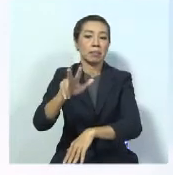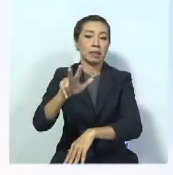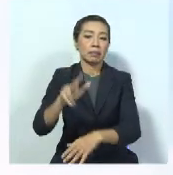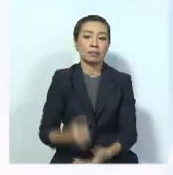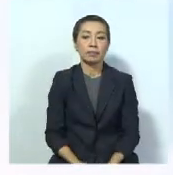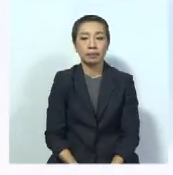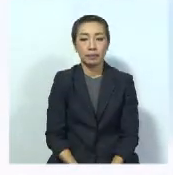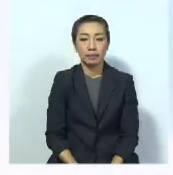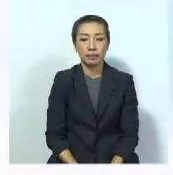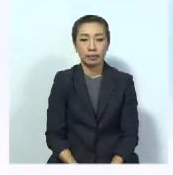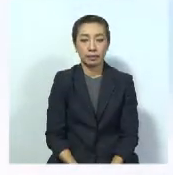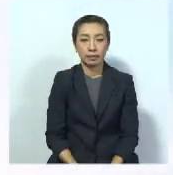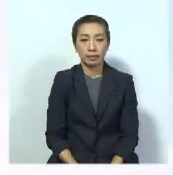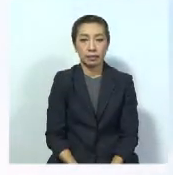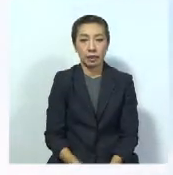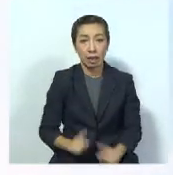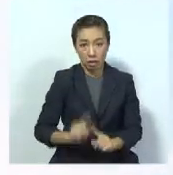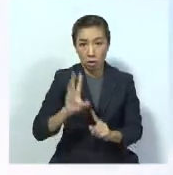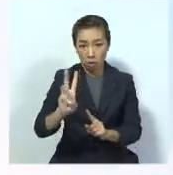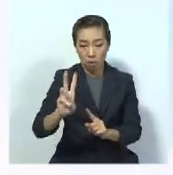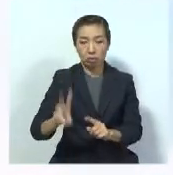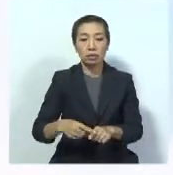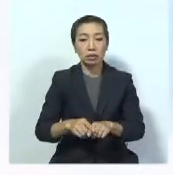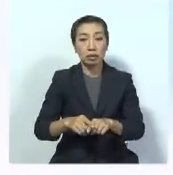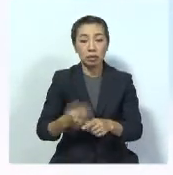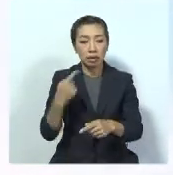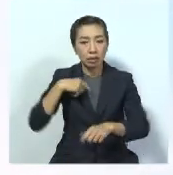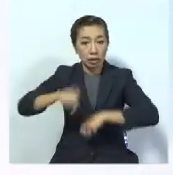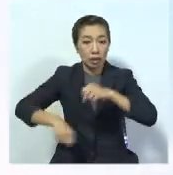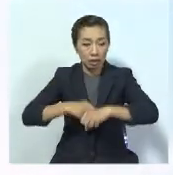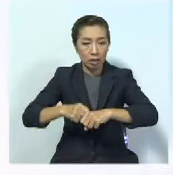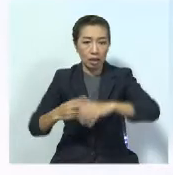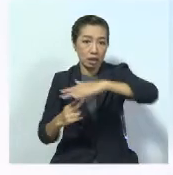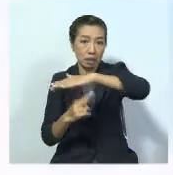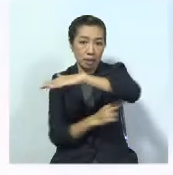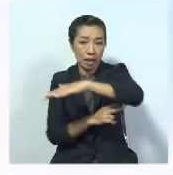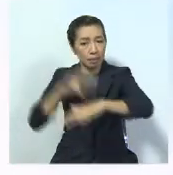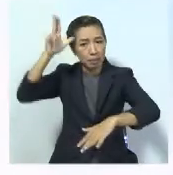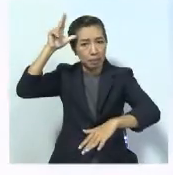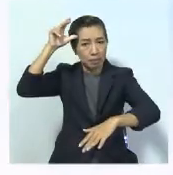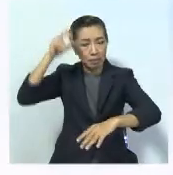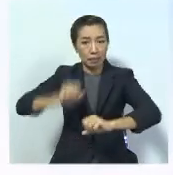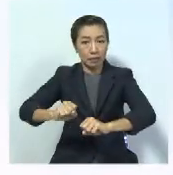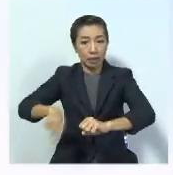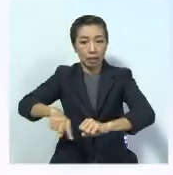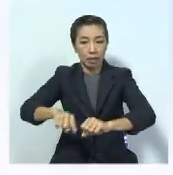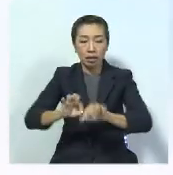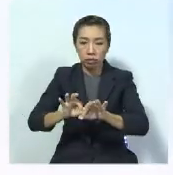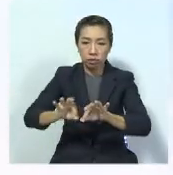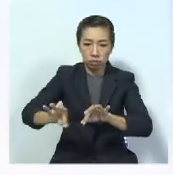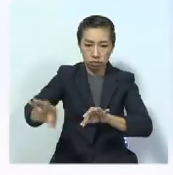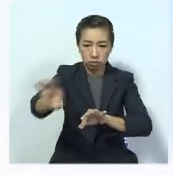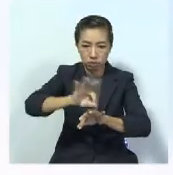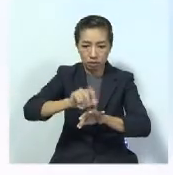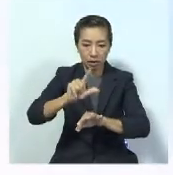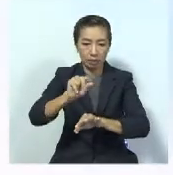น.ส่วนเส้นทางที่6ขบวนปั่นจักรยานใต้สะพานตากสินระยะทาง 23.2 กิโ